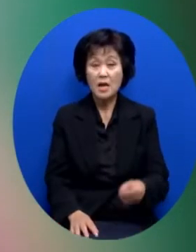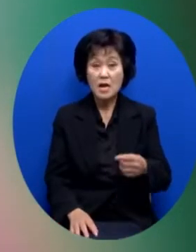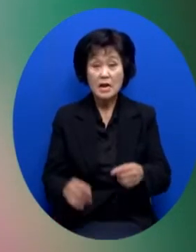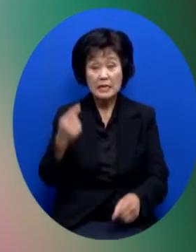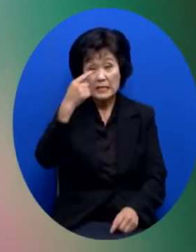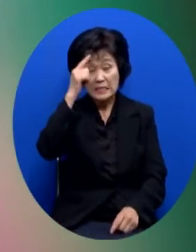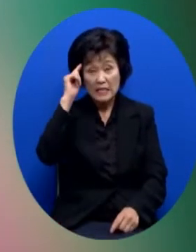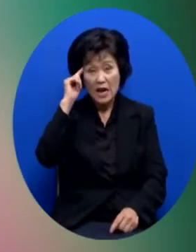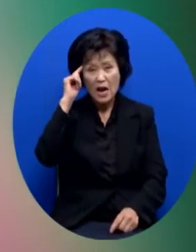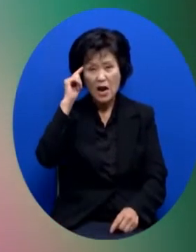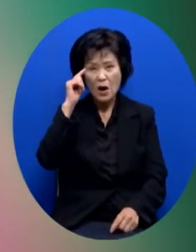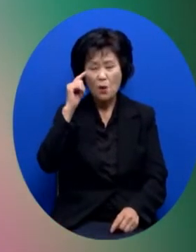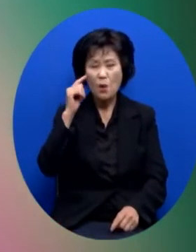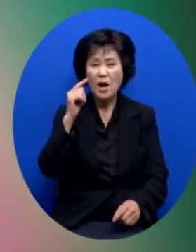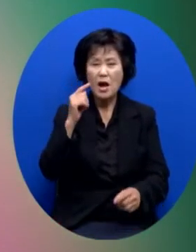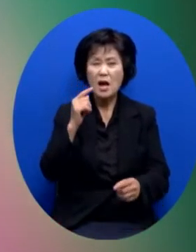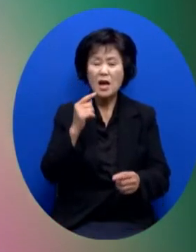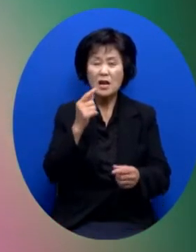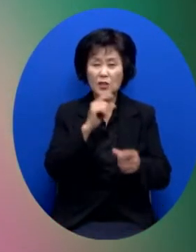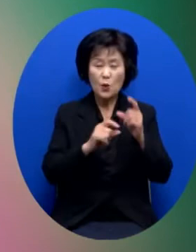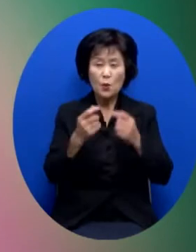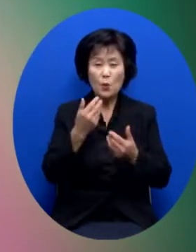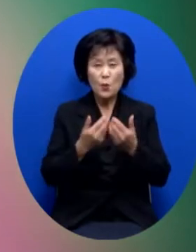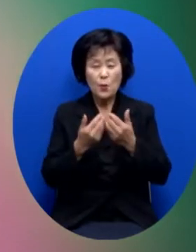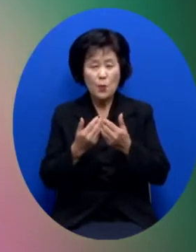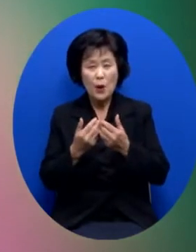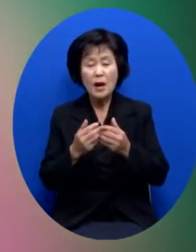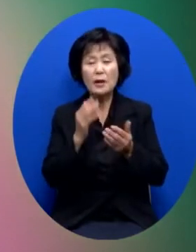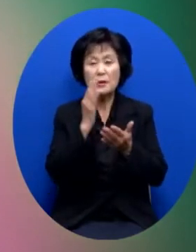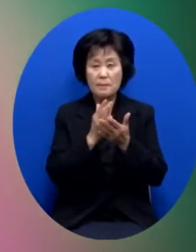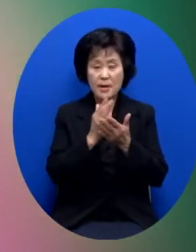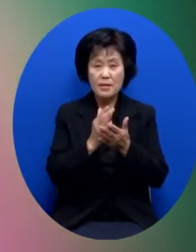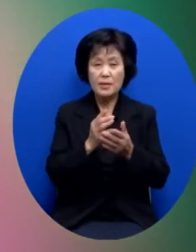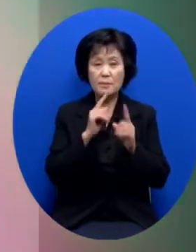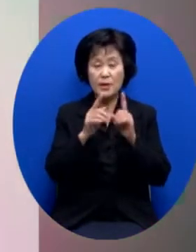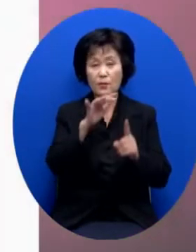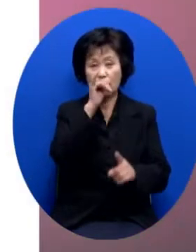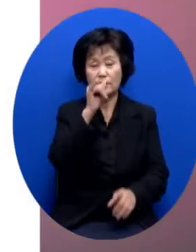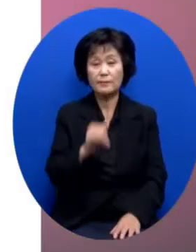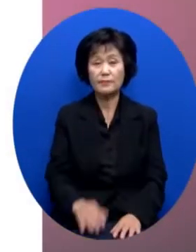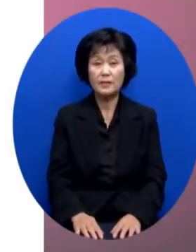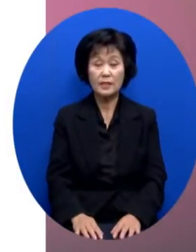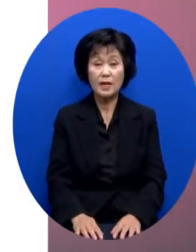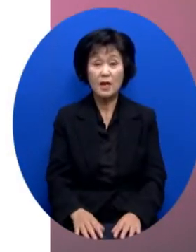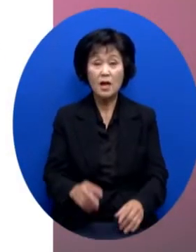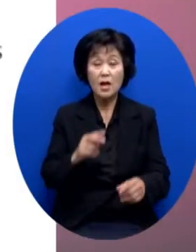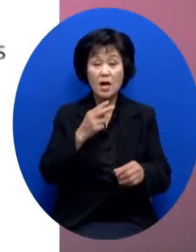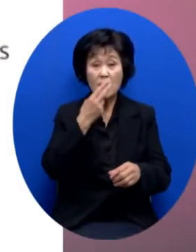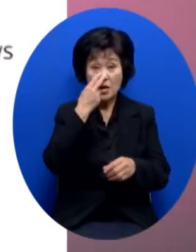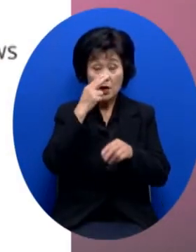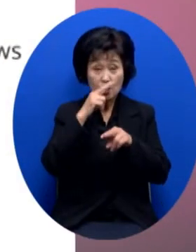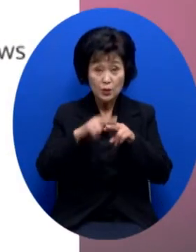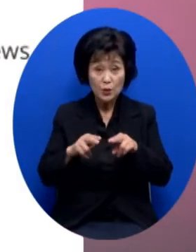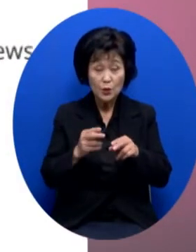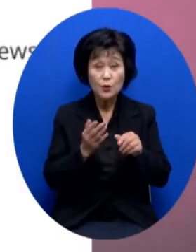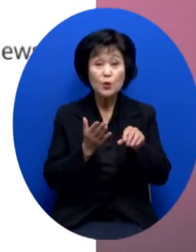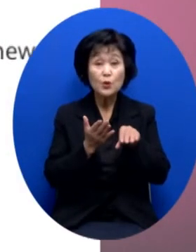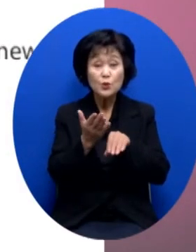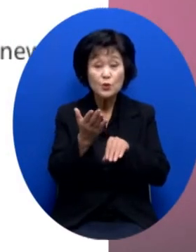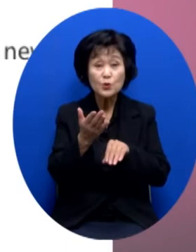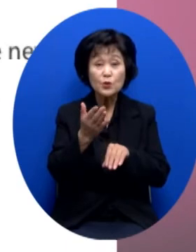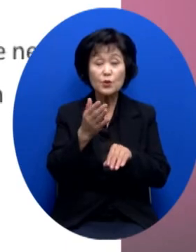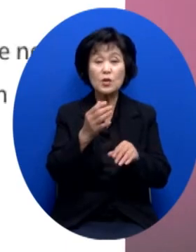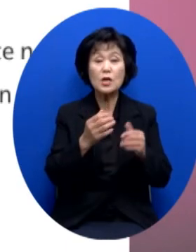않길 바란다며 인도적 지원을 결정했다고 밝혔습니다. 이번 지원은 석유수출기구 회원국과 비회원국의